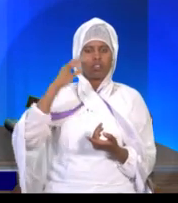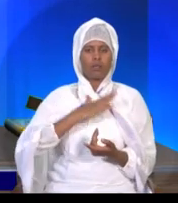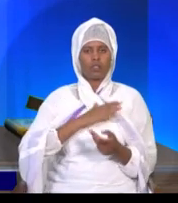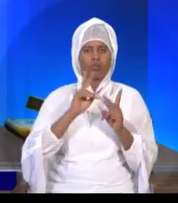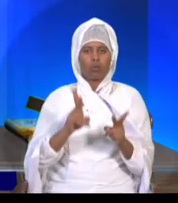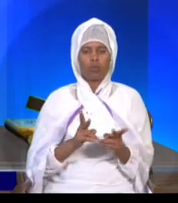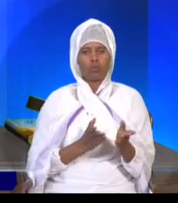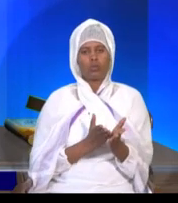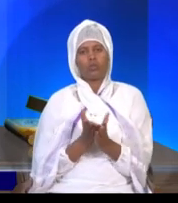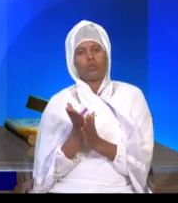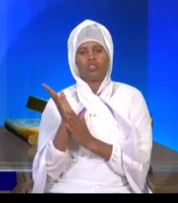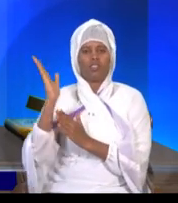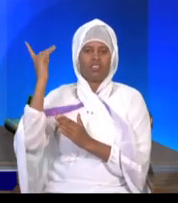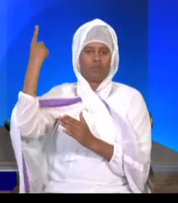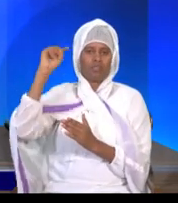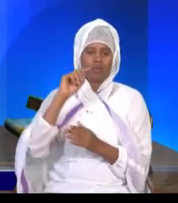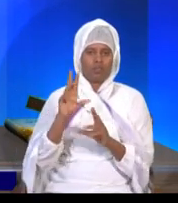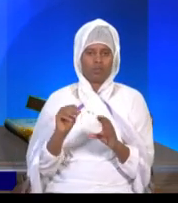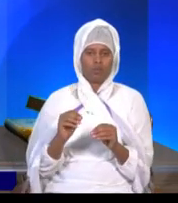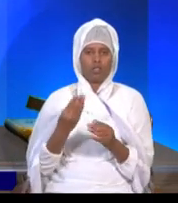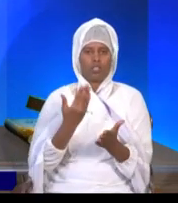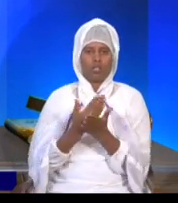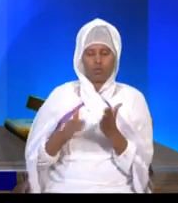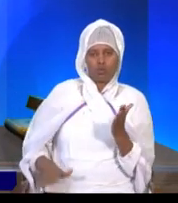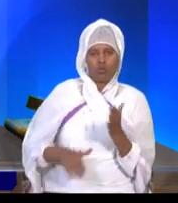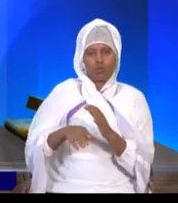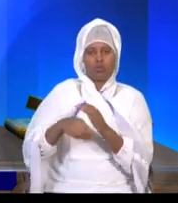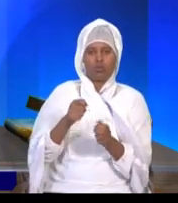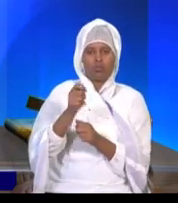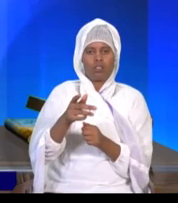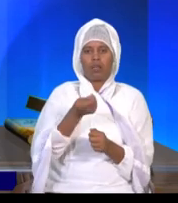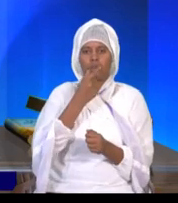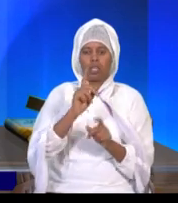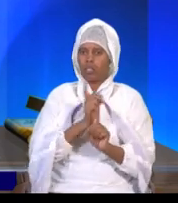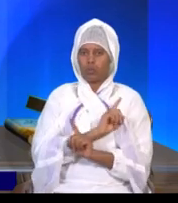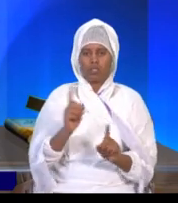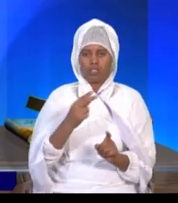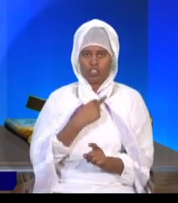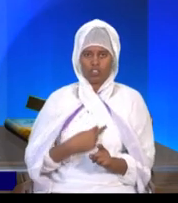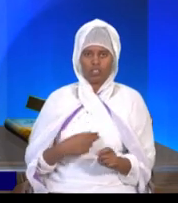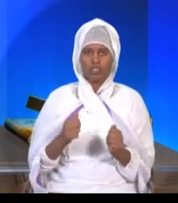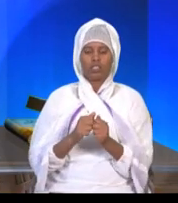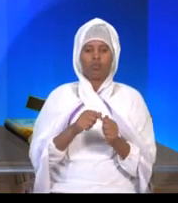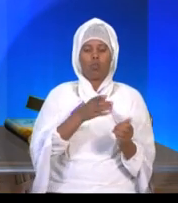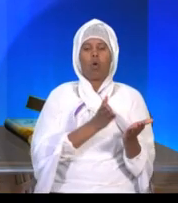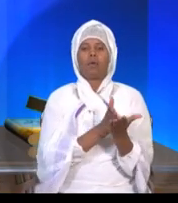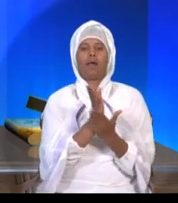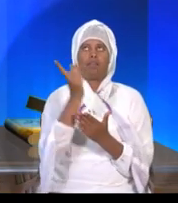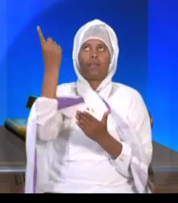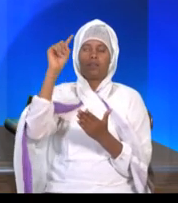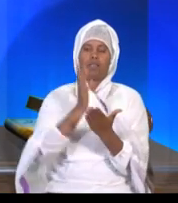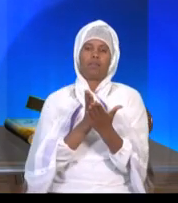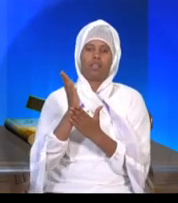زابير بو غيري سدل كات ملغ تنبر نفسو تكهن كاب جبوط إزبا كام مرحانيت سلازي نات